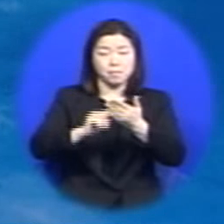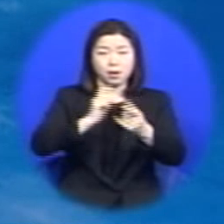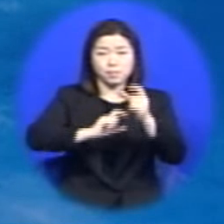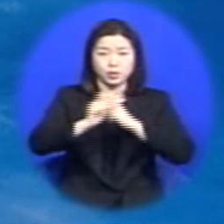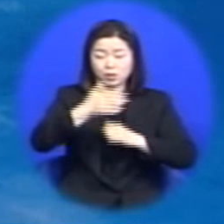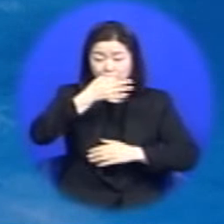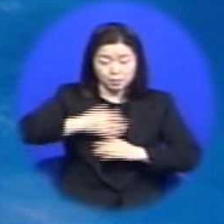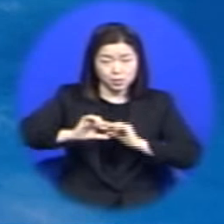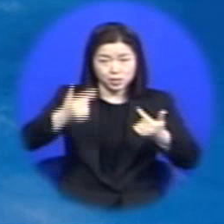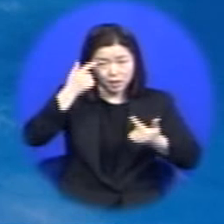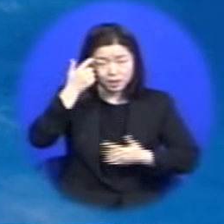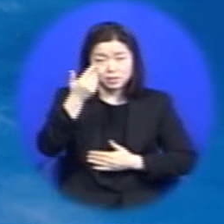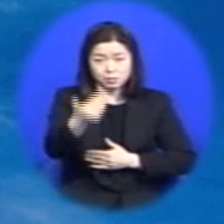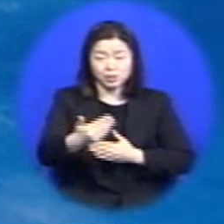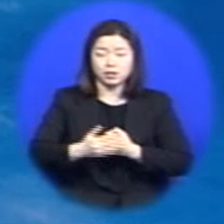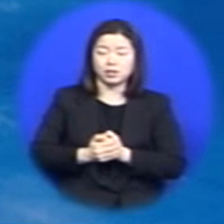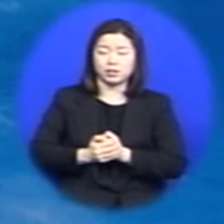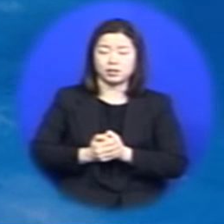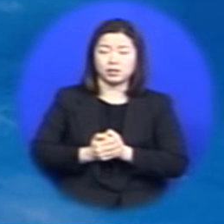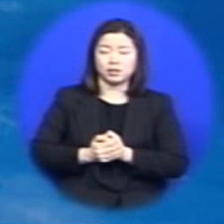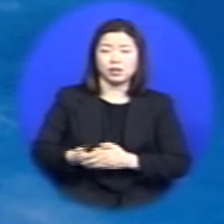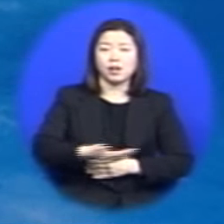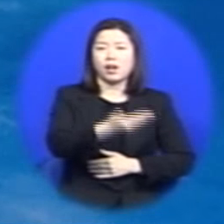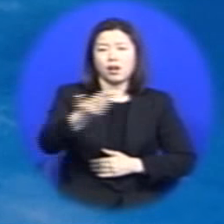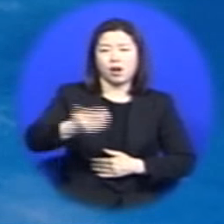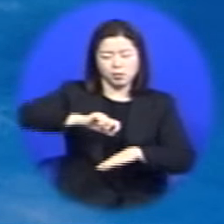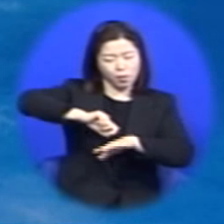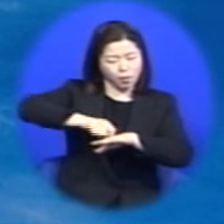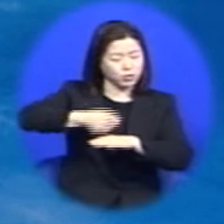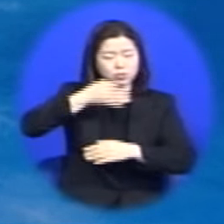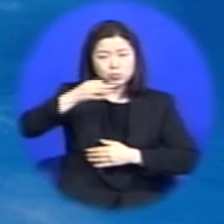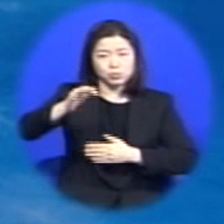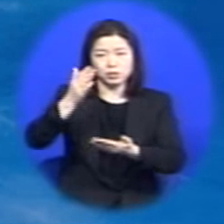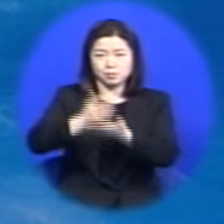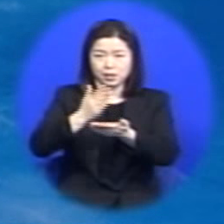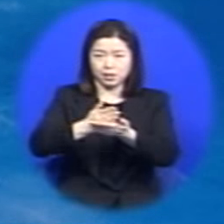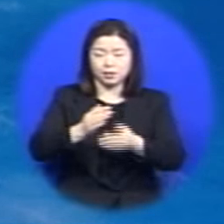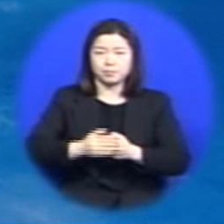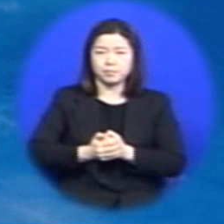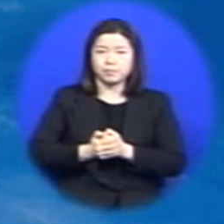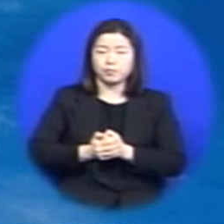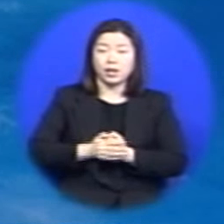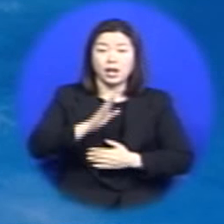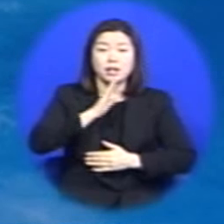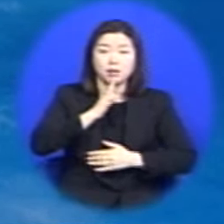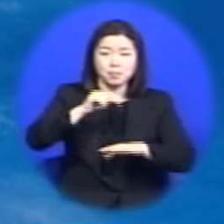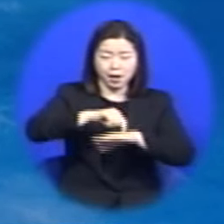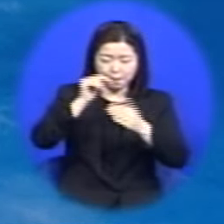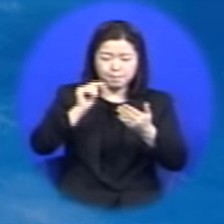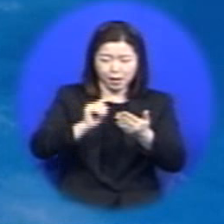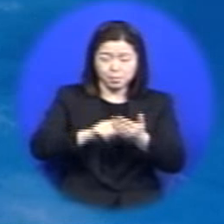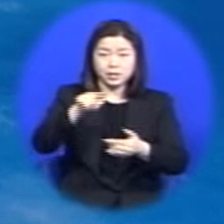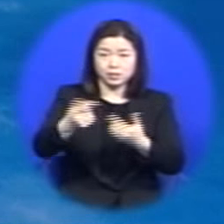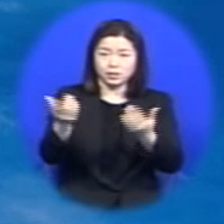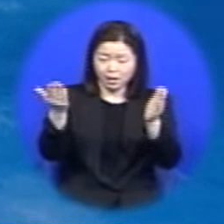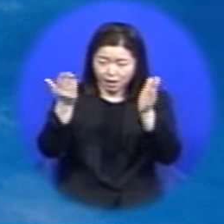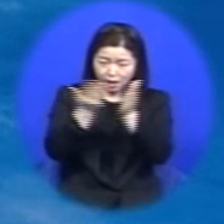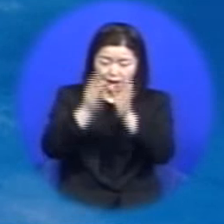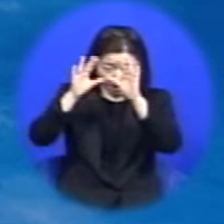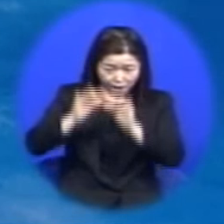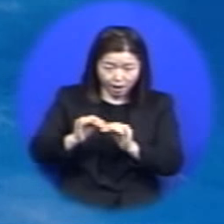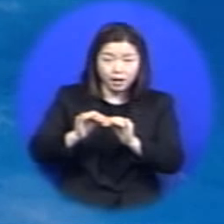않겠습니까? 여러분, 억지로 부르라고 안 하겠습니다. 정말 마음이 그렇게 되신 분만,